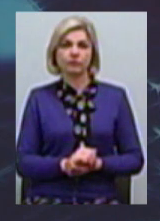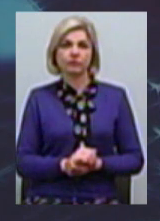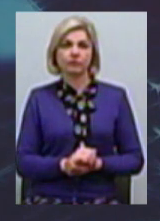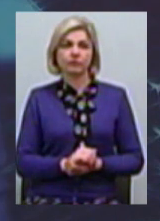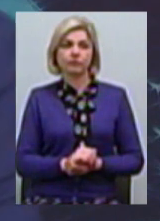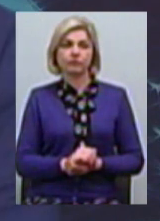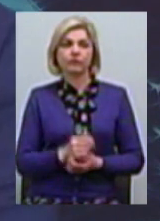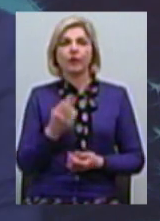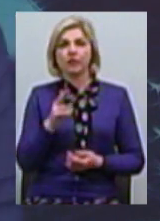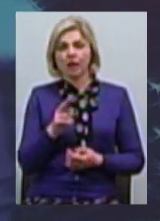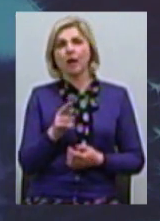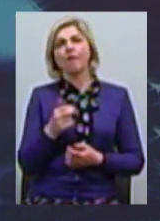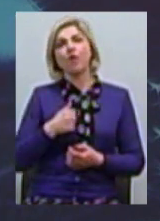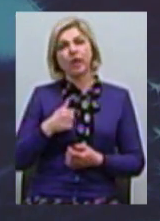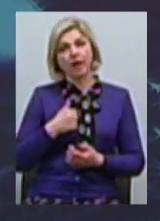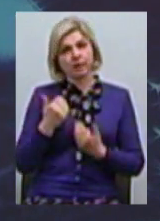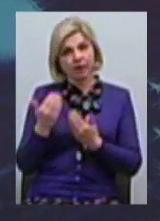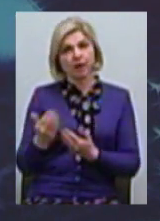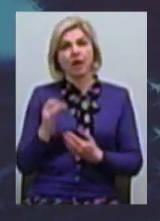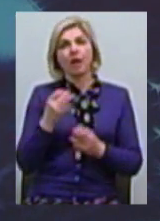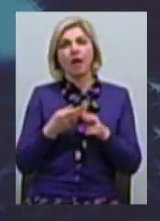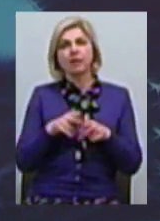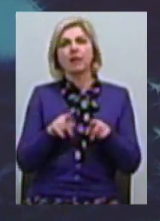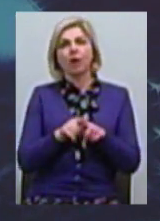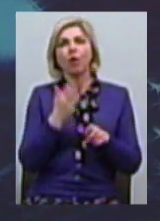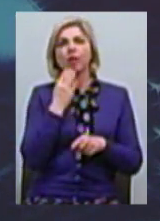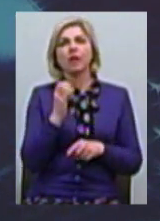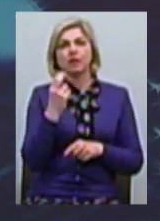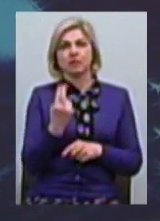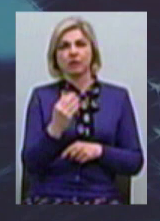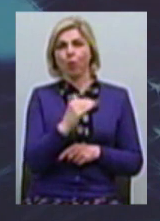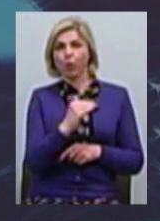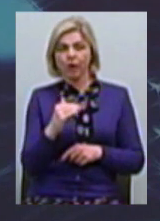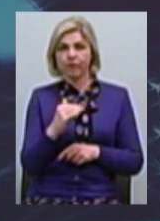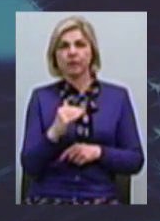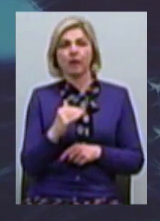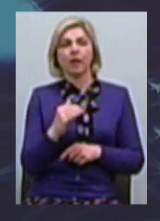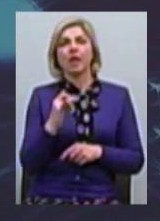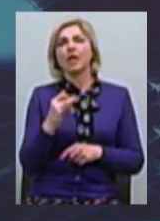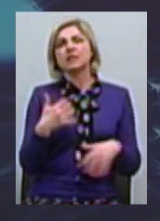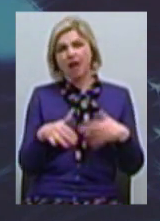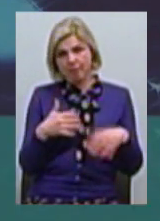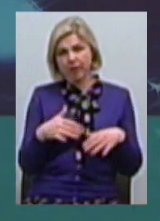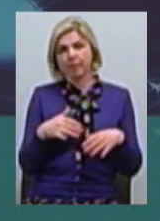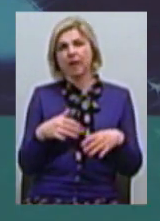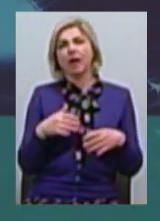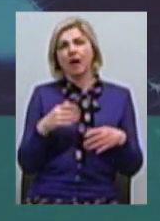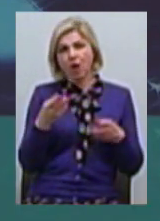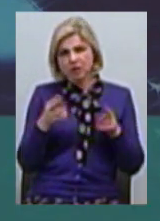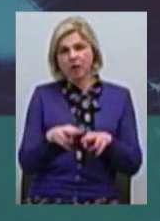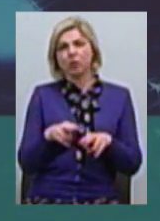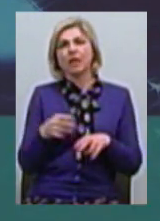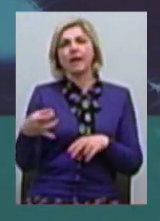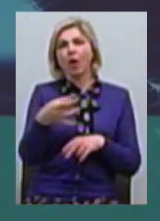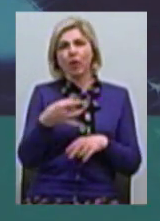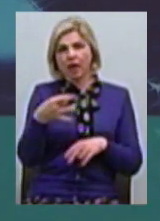для военных. Но это именно такой национальный, как говорится, уровень. Слабым звеном все-таки еще остается региональный и местный